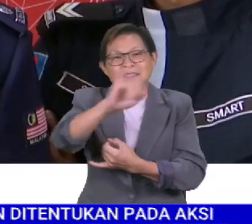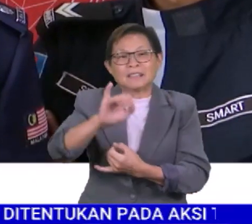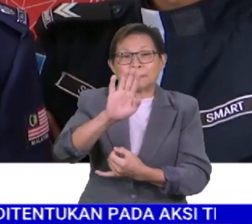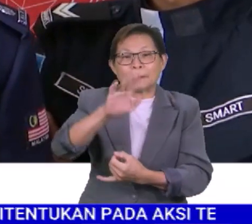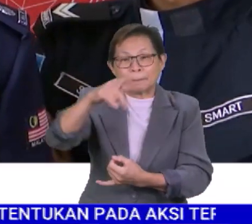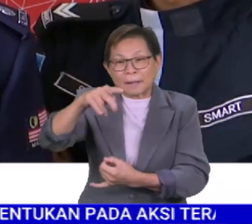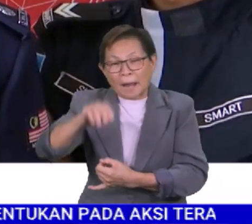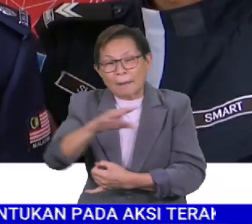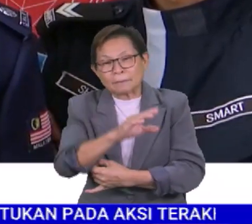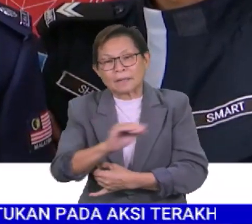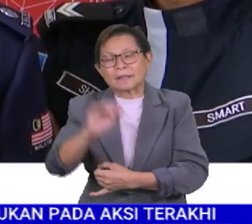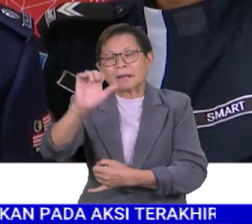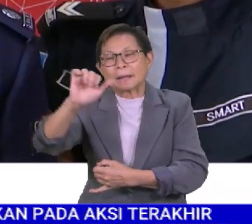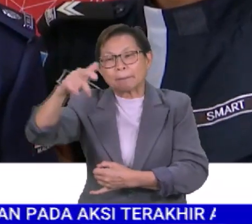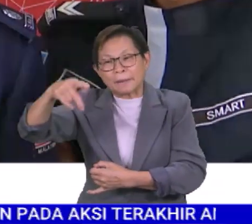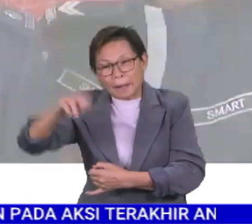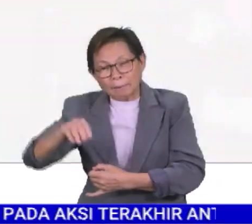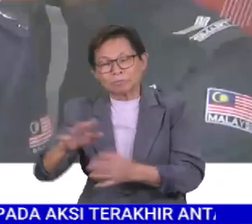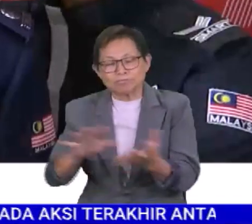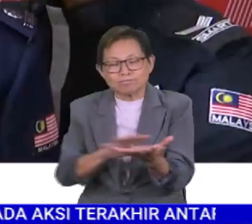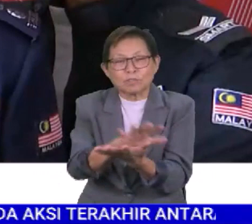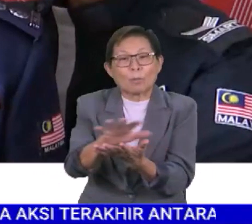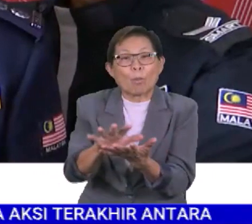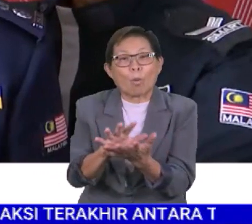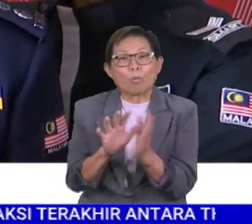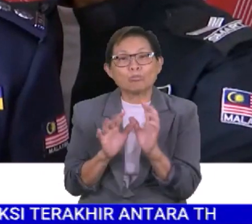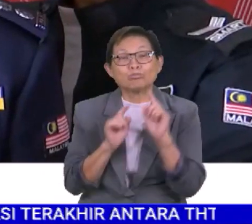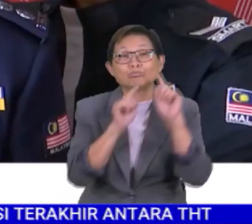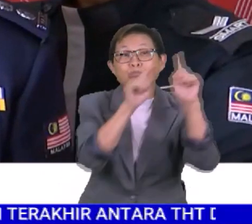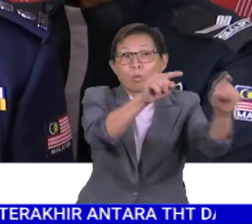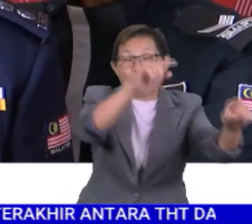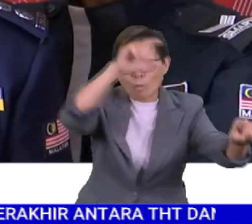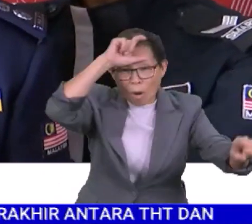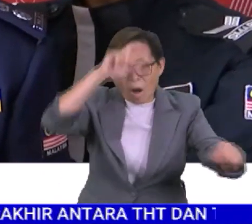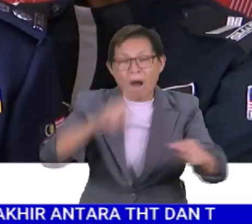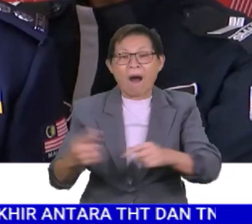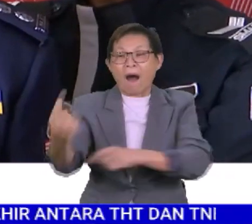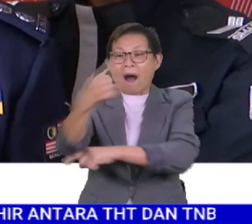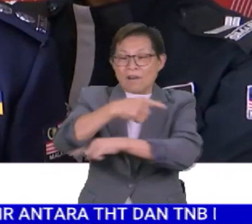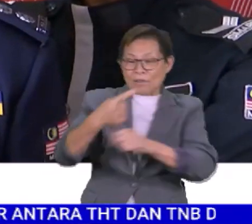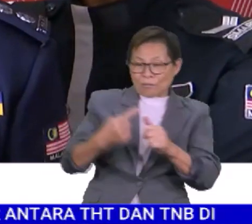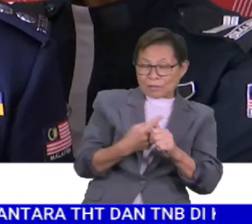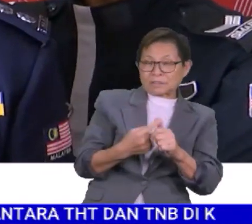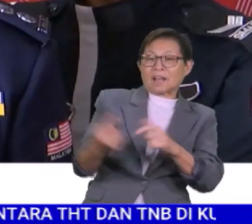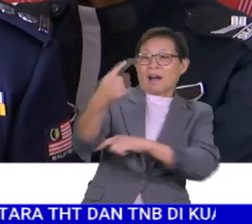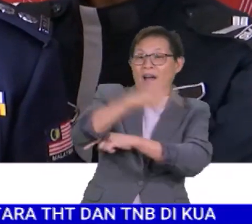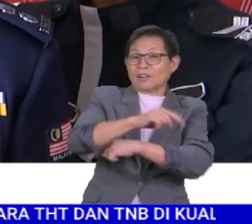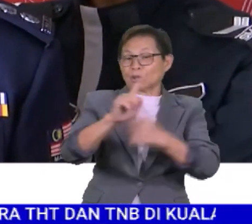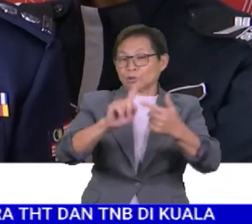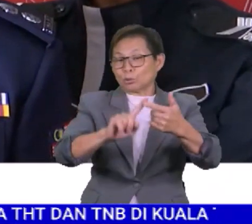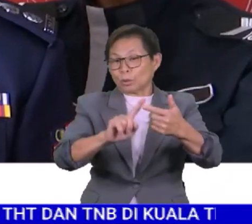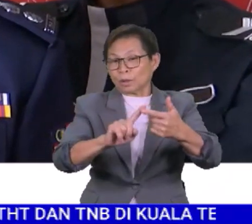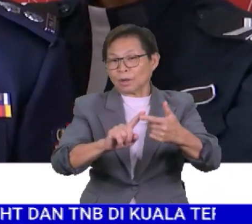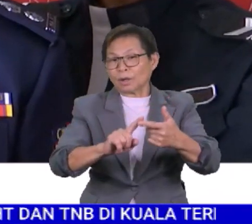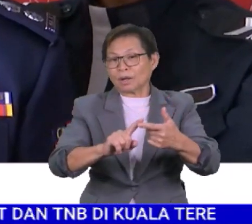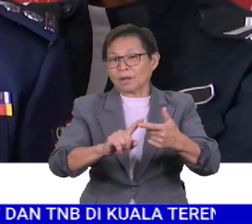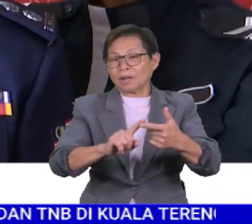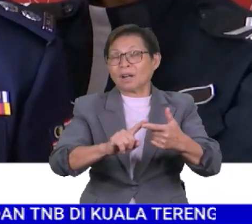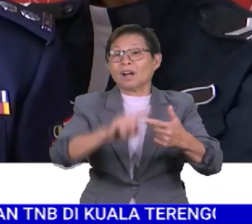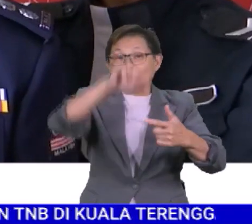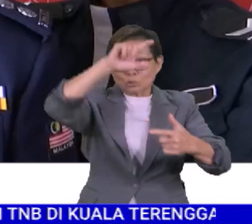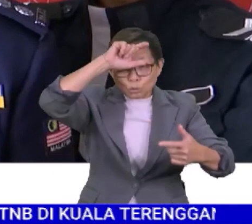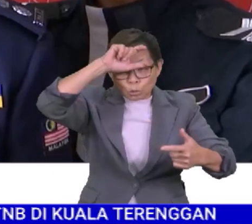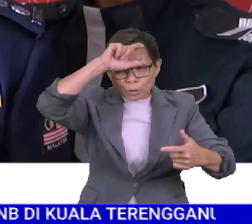Malaysia serta Angkatan Pertahanan Awam Malaysia. Pada hari pertama kami hadir, iaitu hari kedua bumi Turki